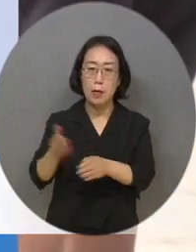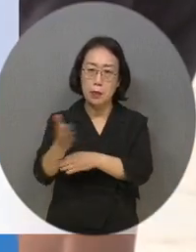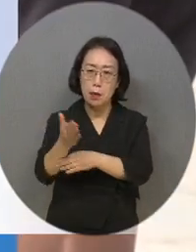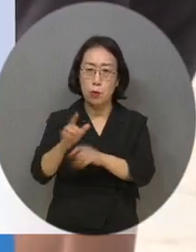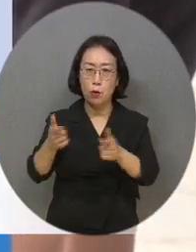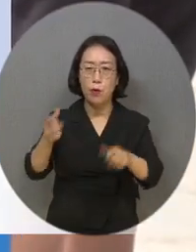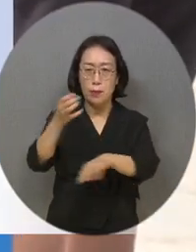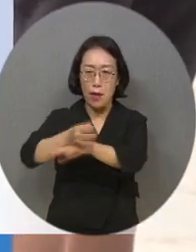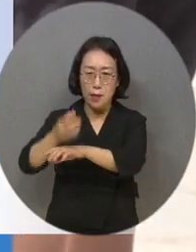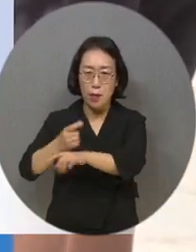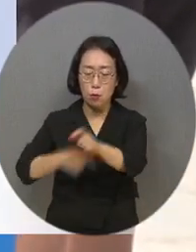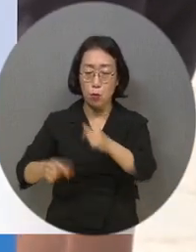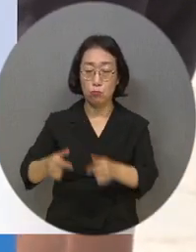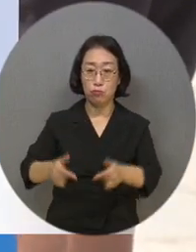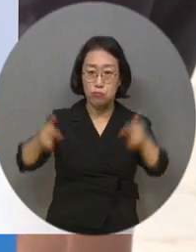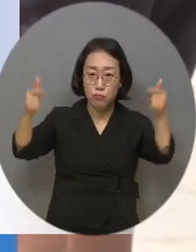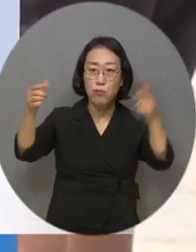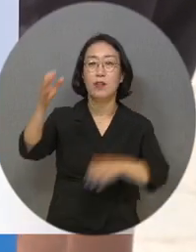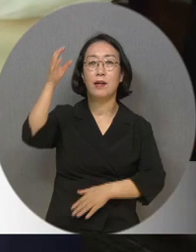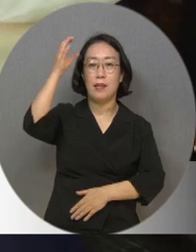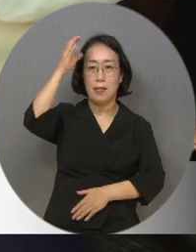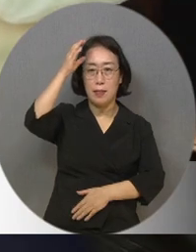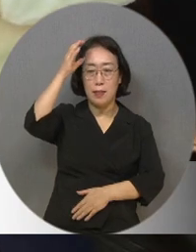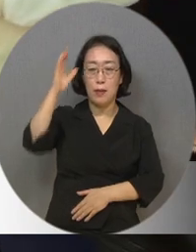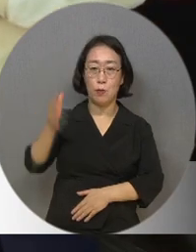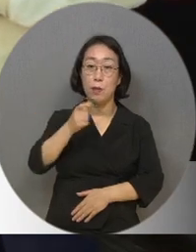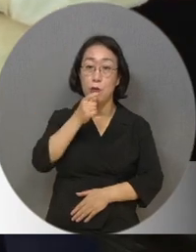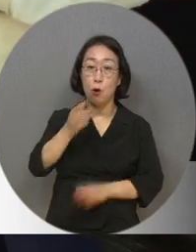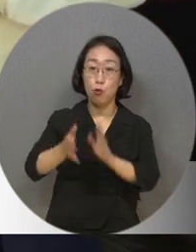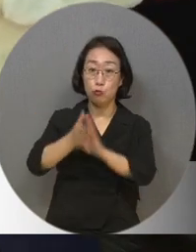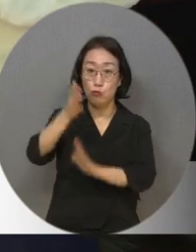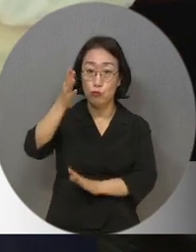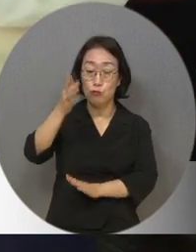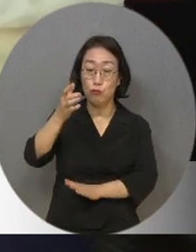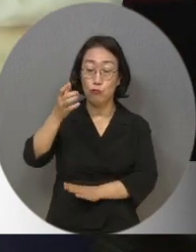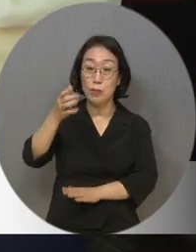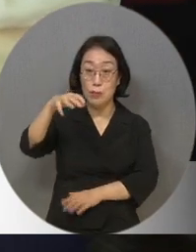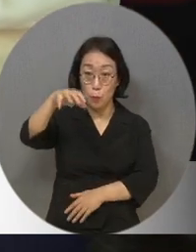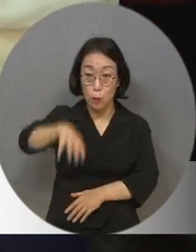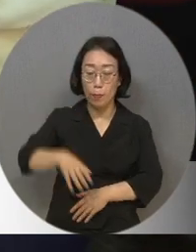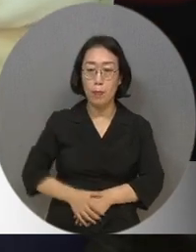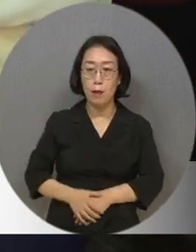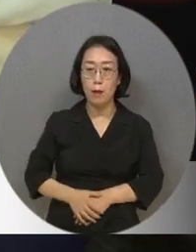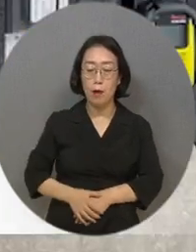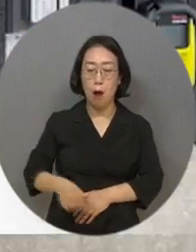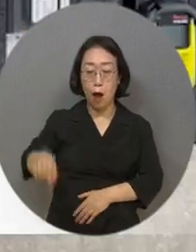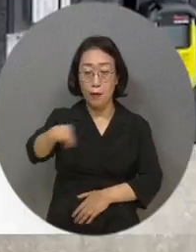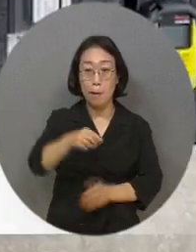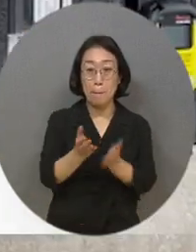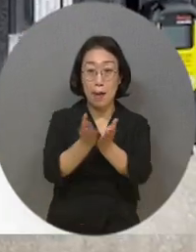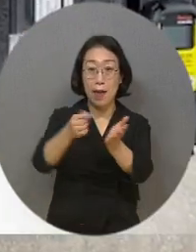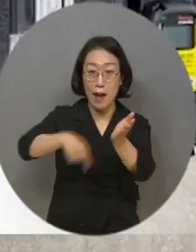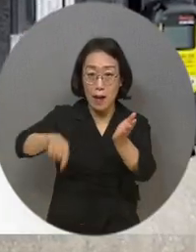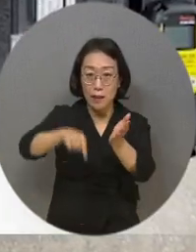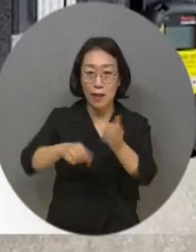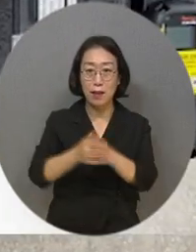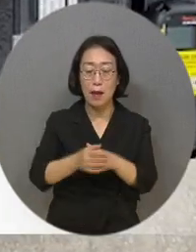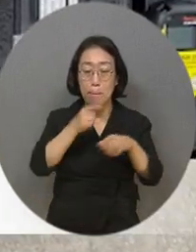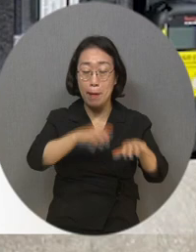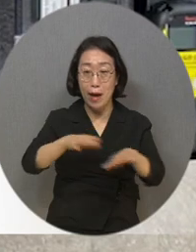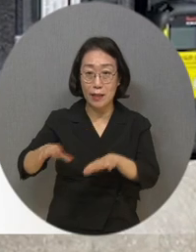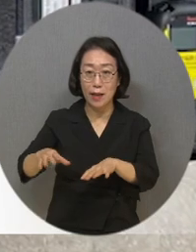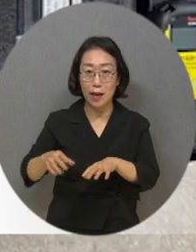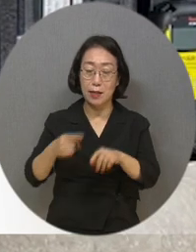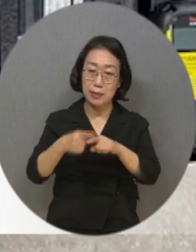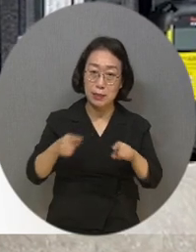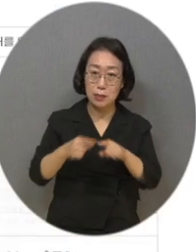증가를 이끌어낼 것이 기대됩니다. 여수시는 지자체 최초로 어업 지도선 내에 해수 실시간 방사능 측정